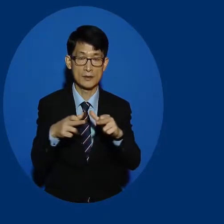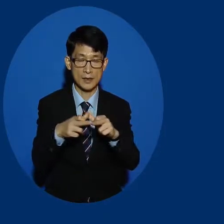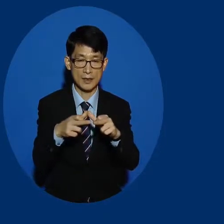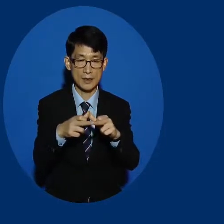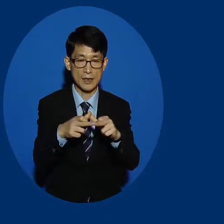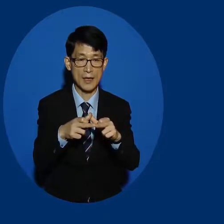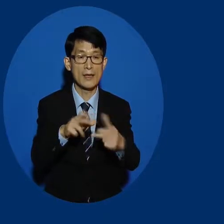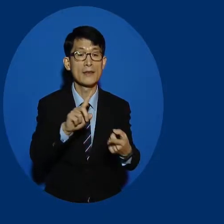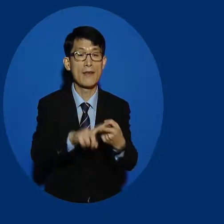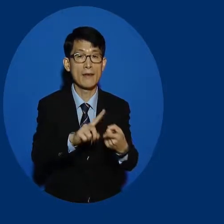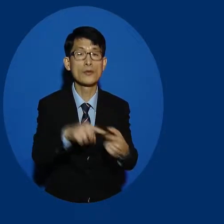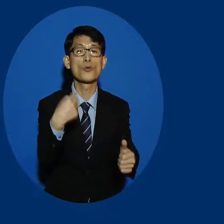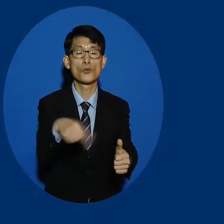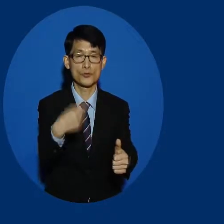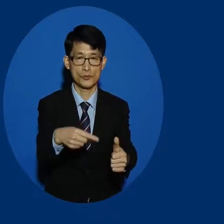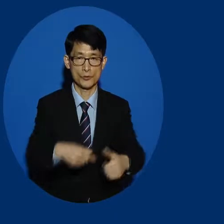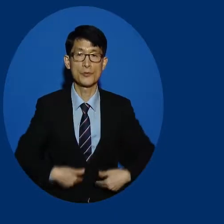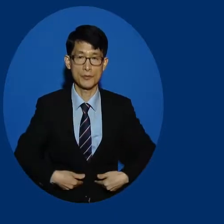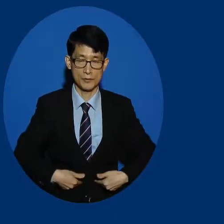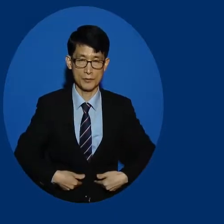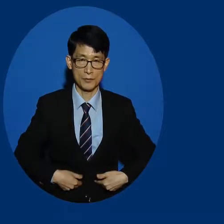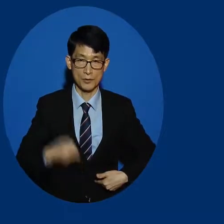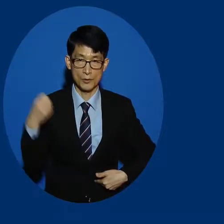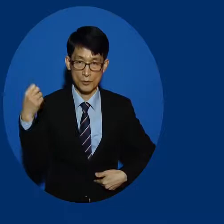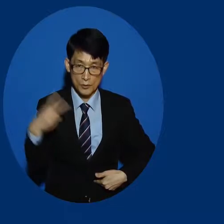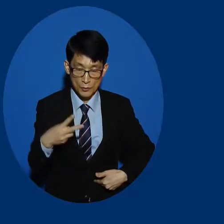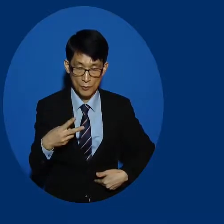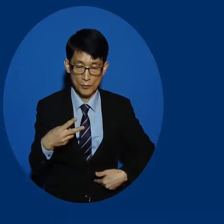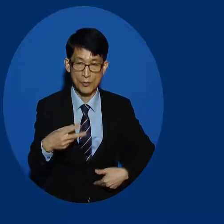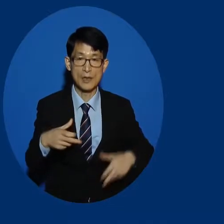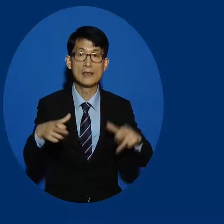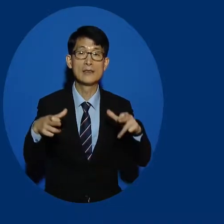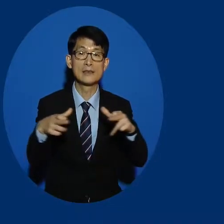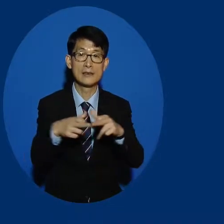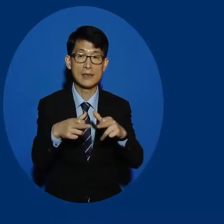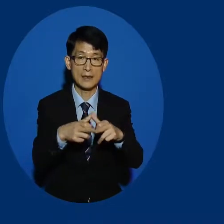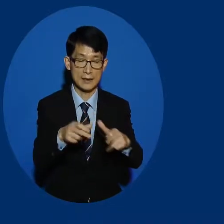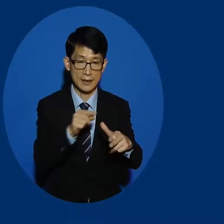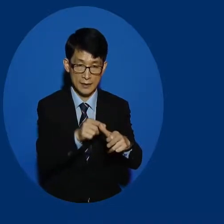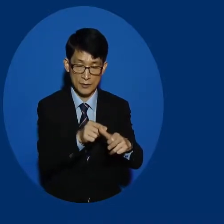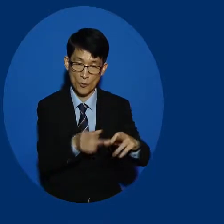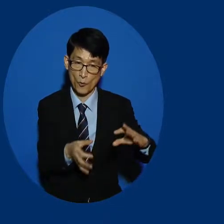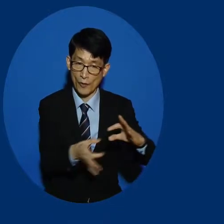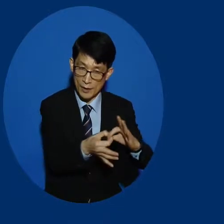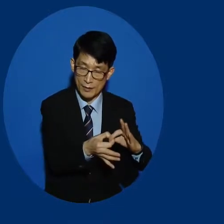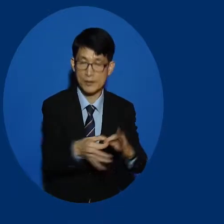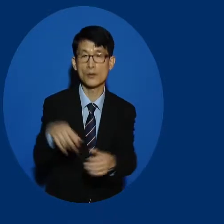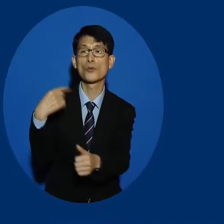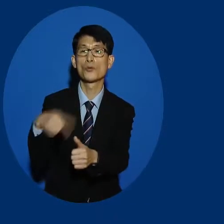교육도 필요합니다. 그리고 장애인에 의한 교육도 필요할 겁니다.